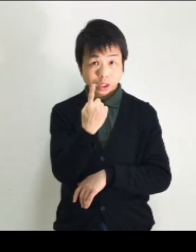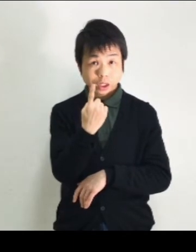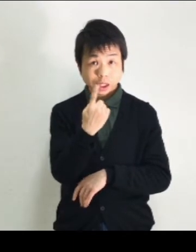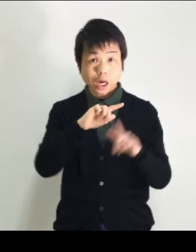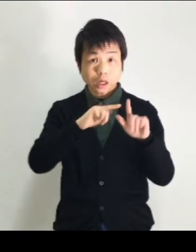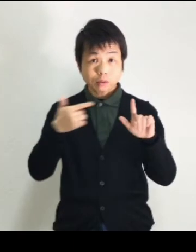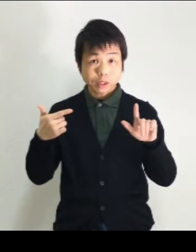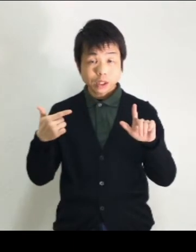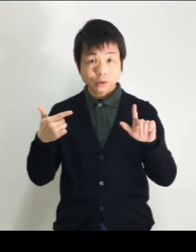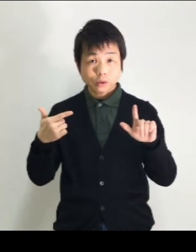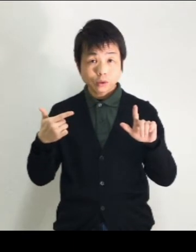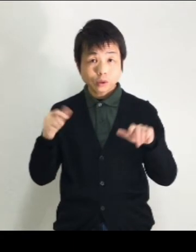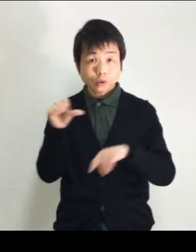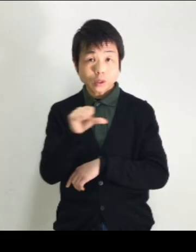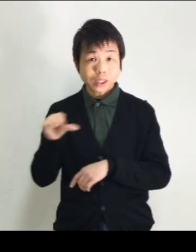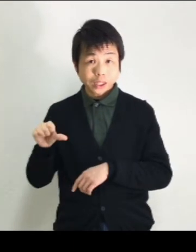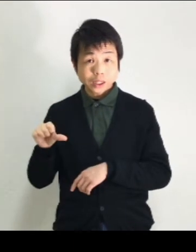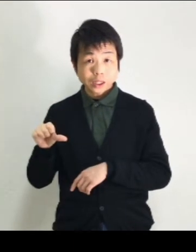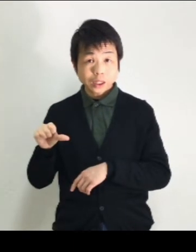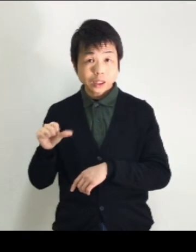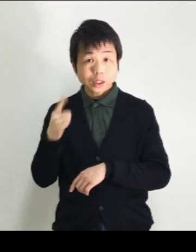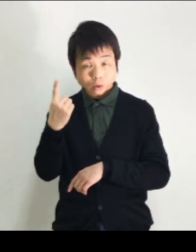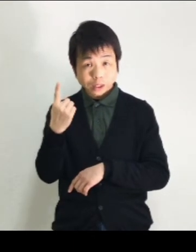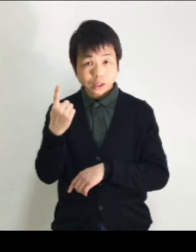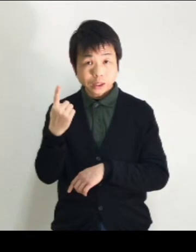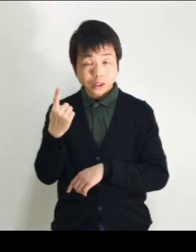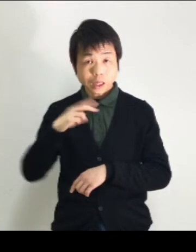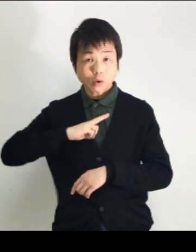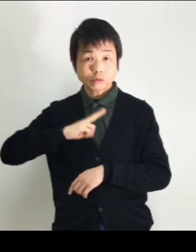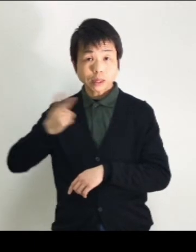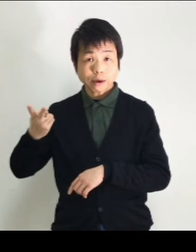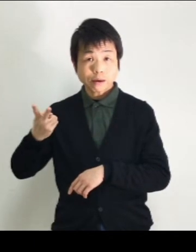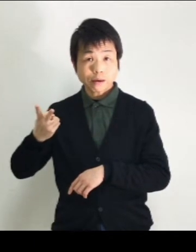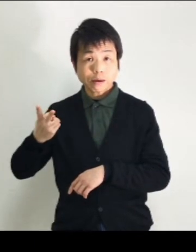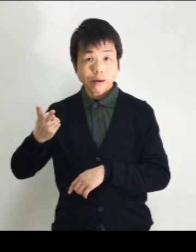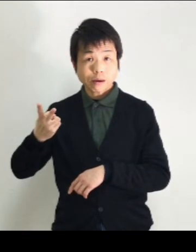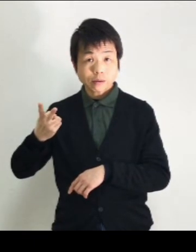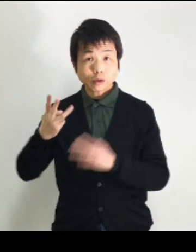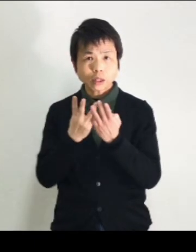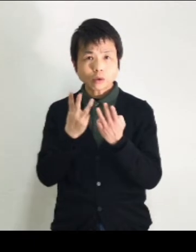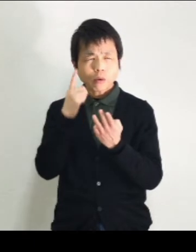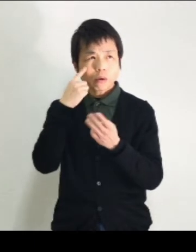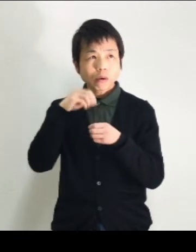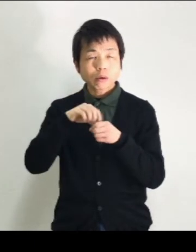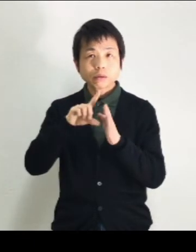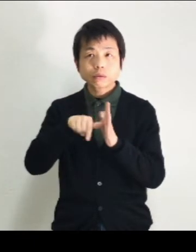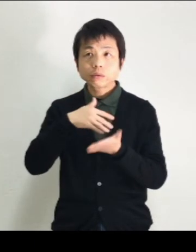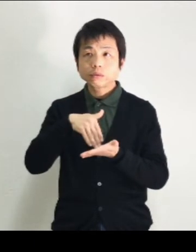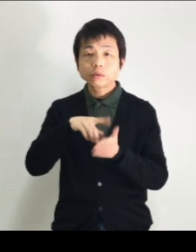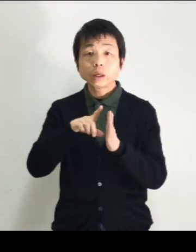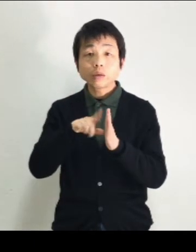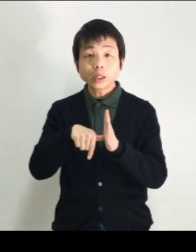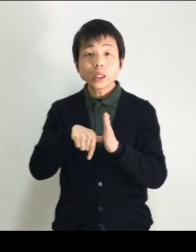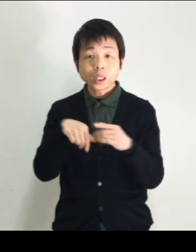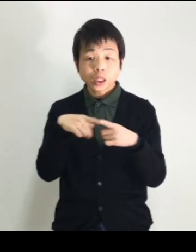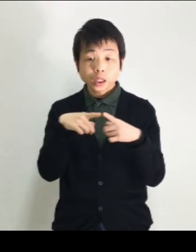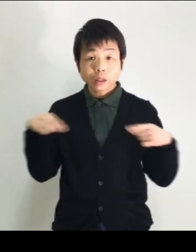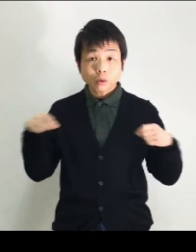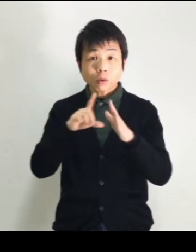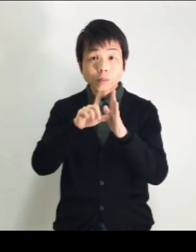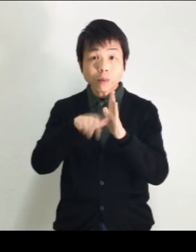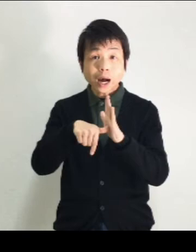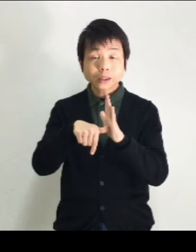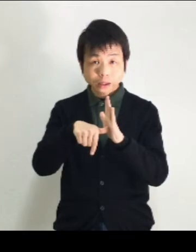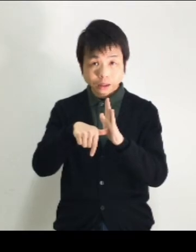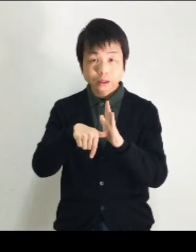だ。4人に5人に1人はトランスジェンダーなんだ。ってことを考えたときに、この比率って絶対日本は、